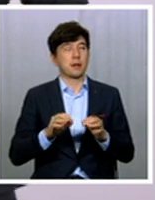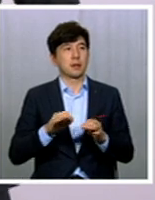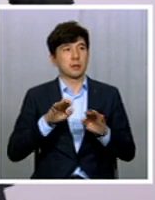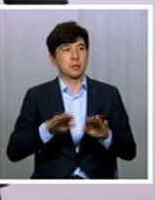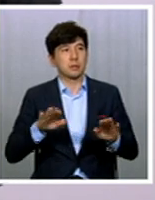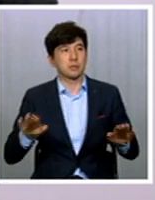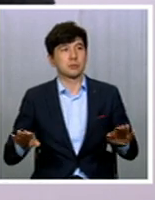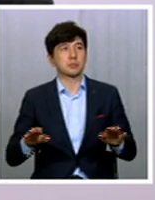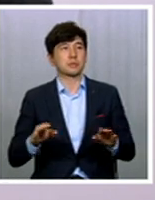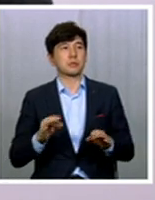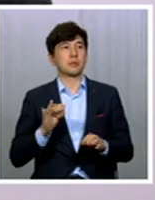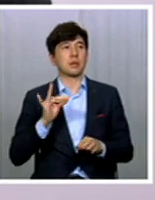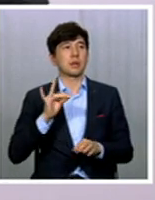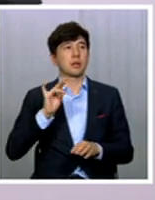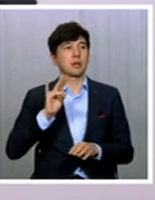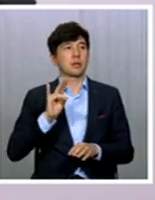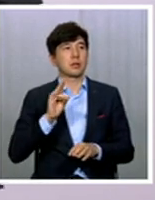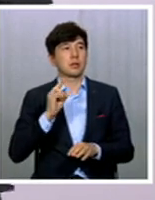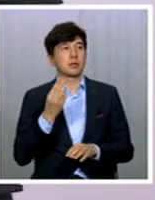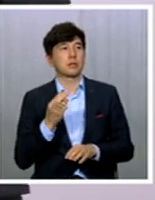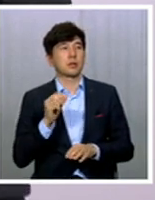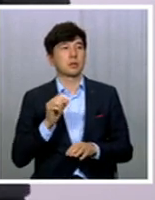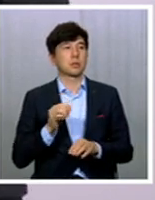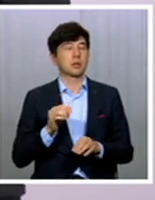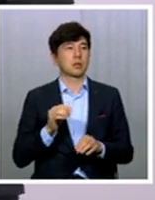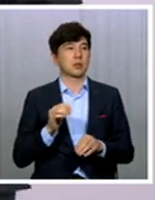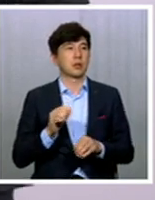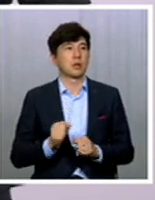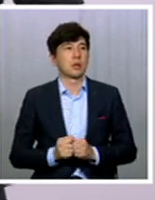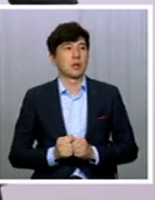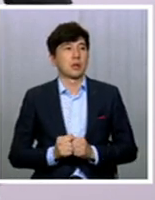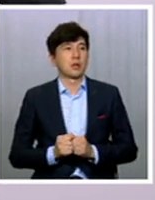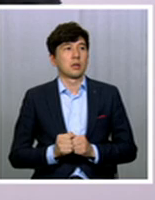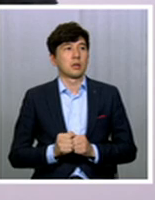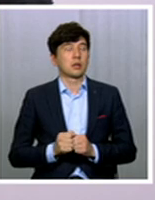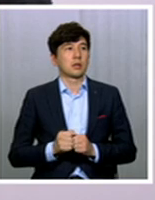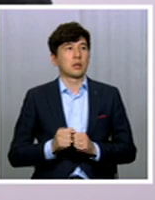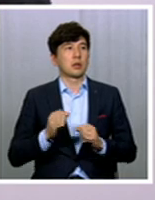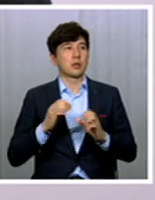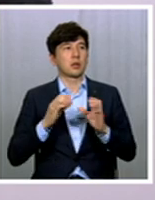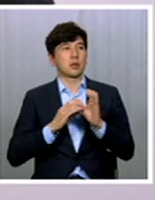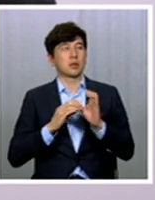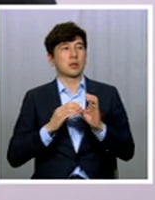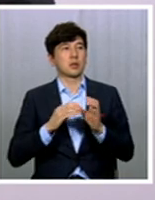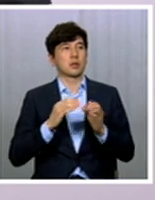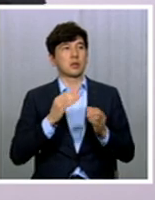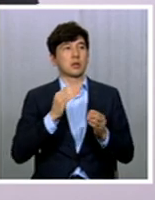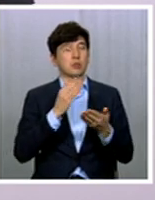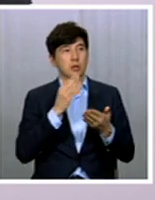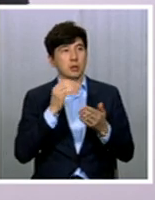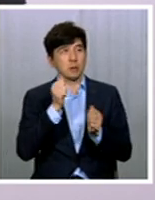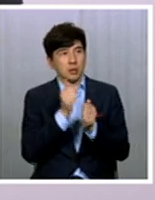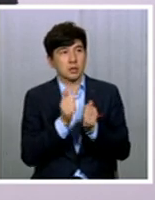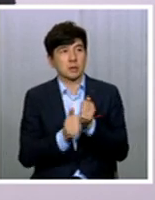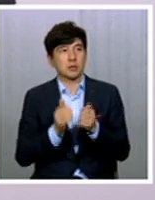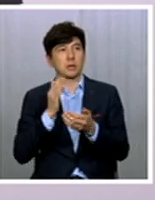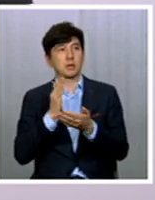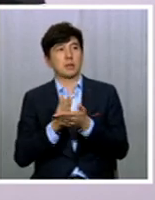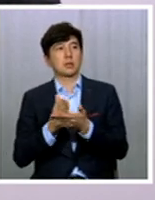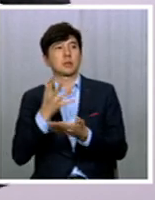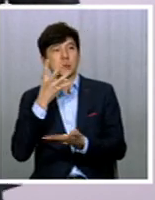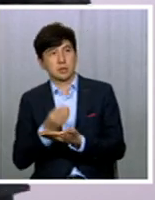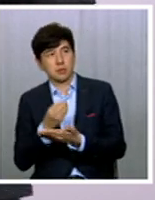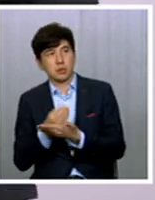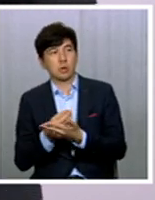экономикалық инфрақұрылымға жатқызамыз. Ал енді экономикалық инфрақұрылымның өз ережелері бар, яғни оның негізгі